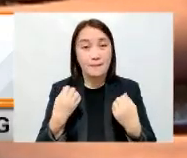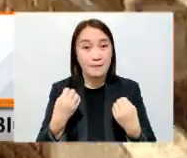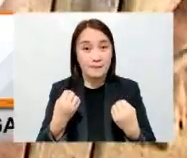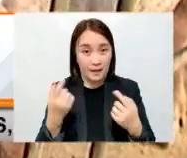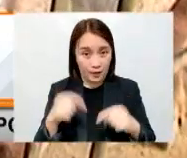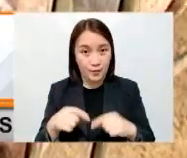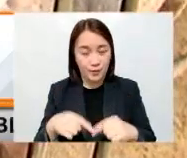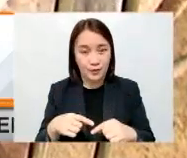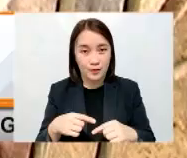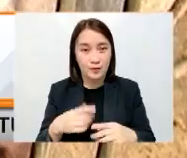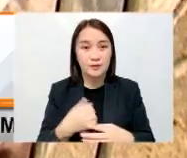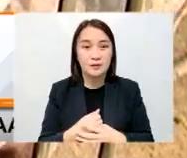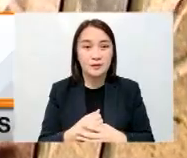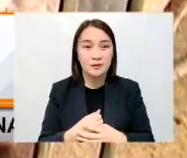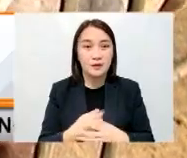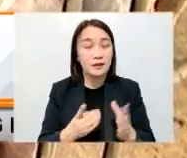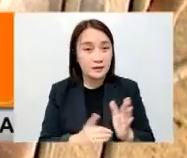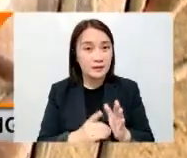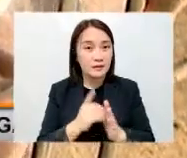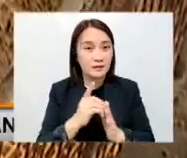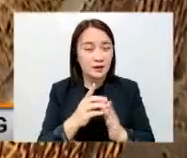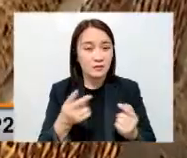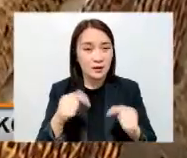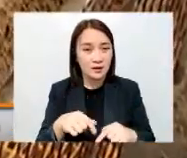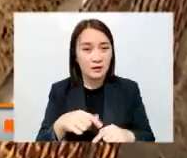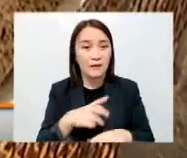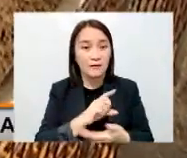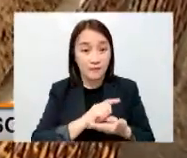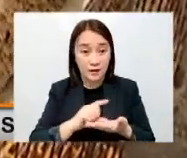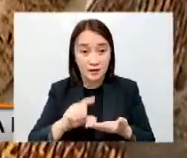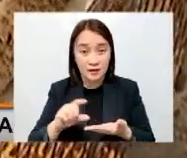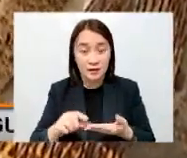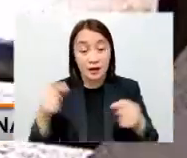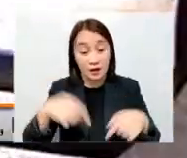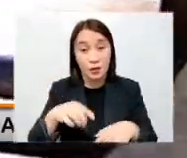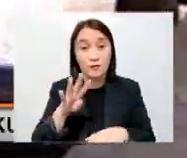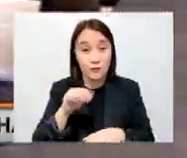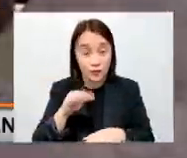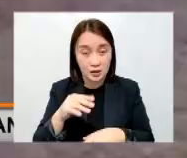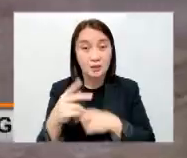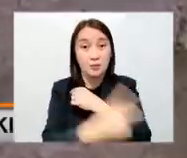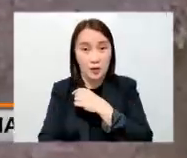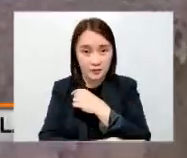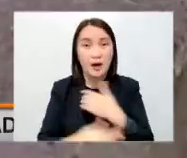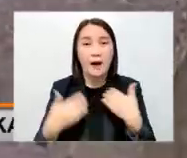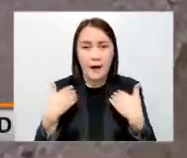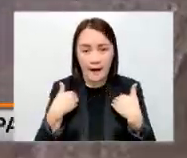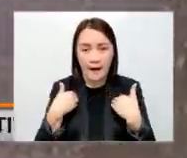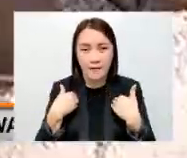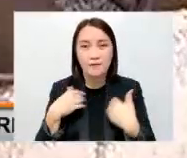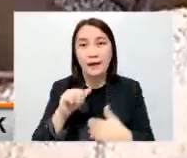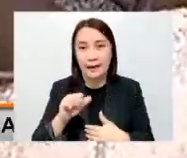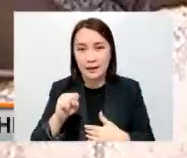repopulation. Sa huling datos ng DA, 14 na probinsya na lang sa bansa ang may kaso ng ASF. Nagbabalita mula sa frontline, Gerard de la